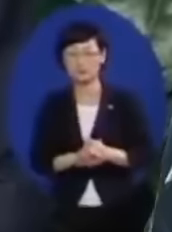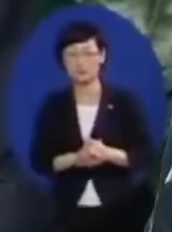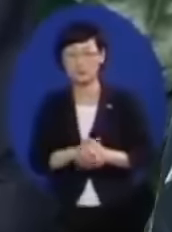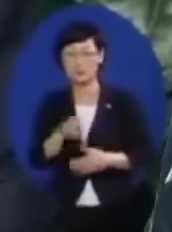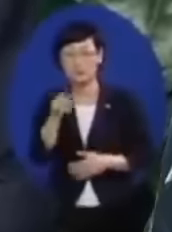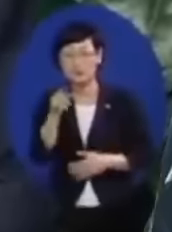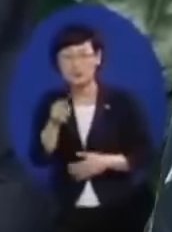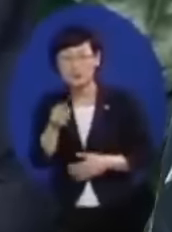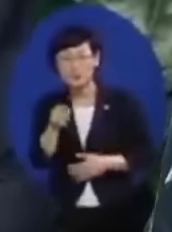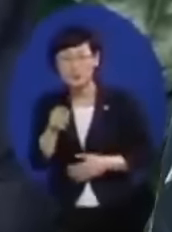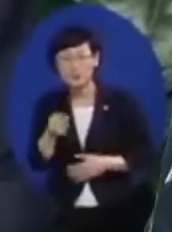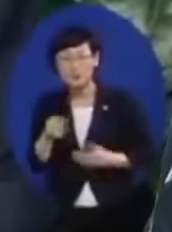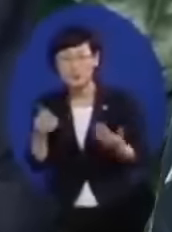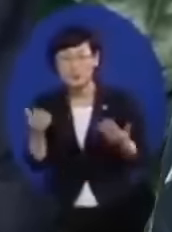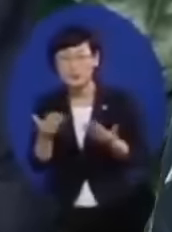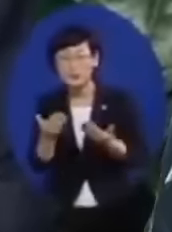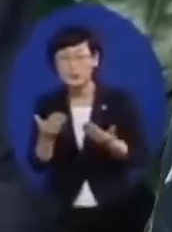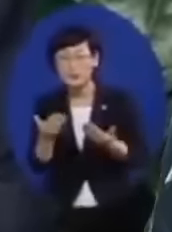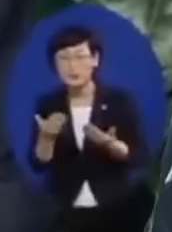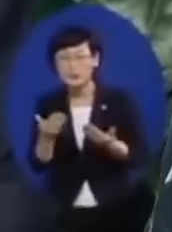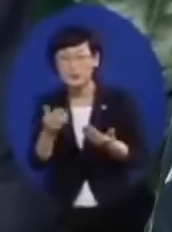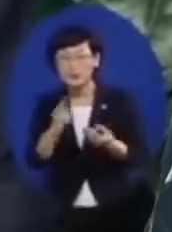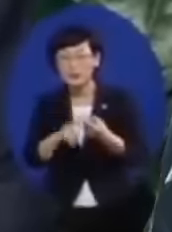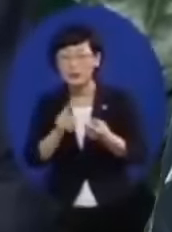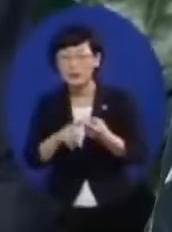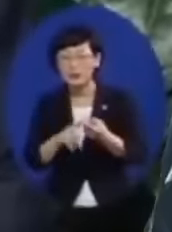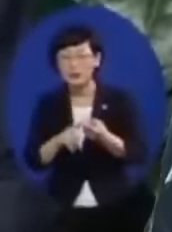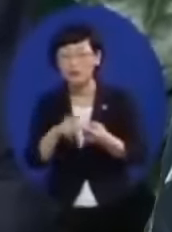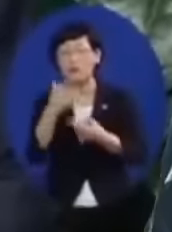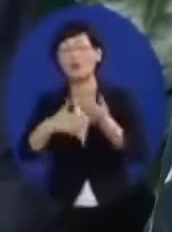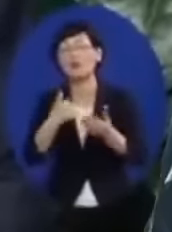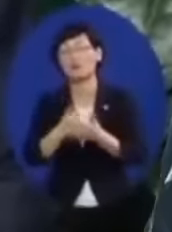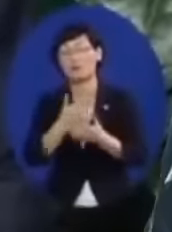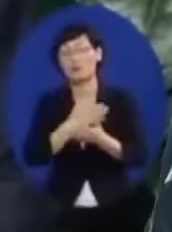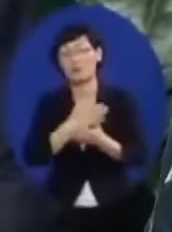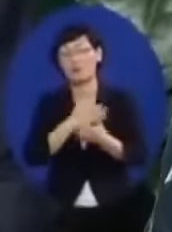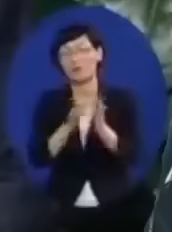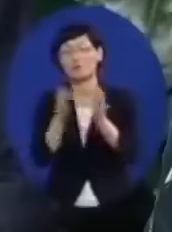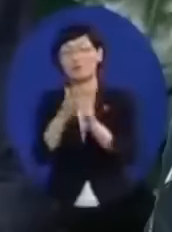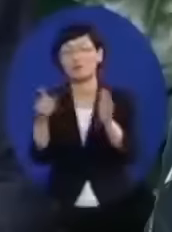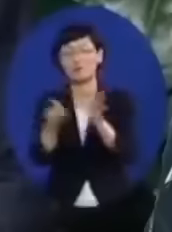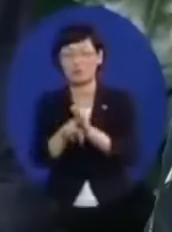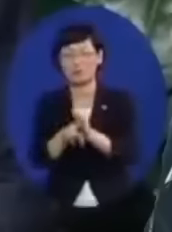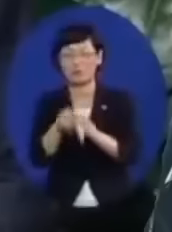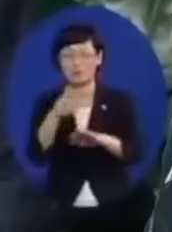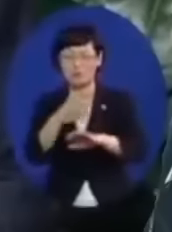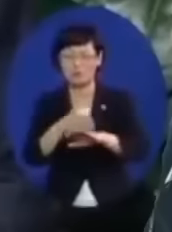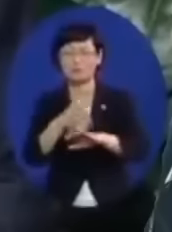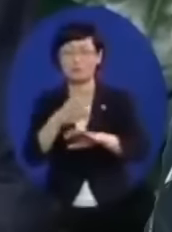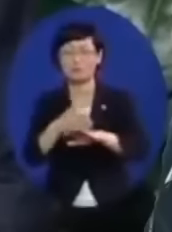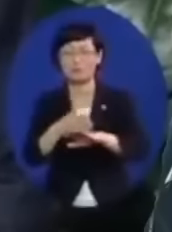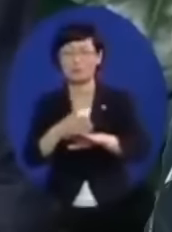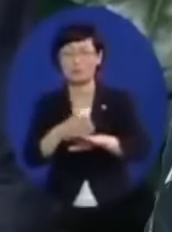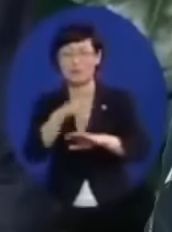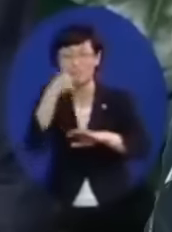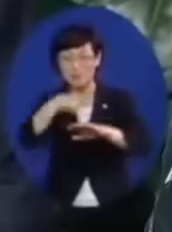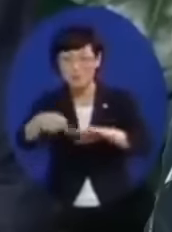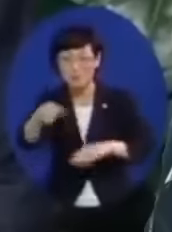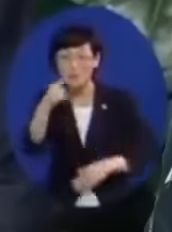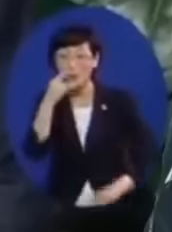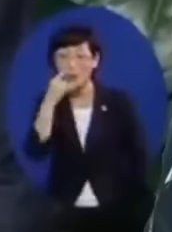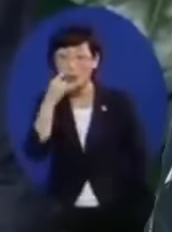이르는 나이에 예수를 믿게 되었으니 얼마나 감사합니까? 친정 어머니가